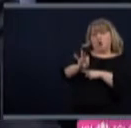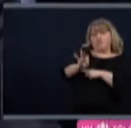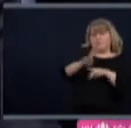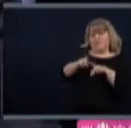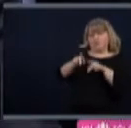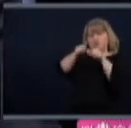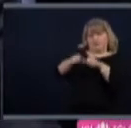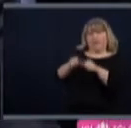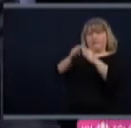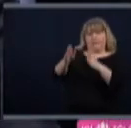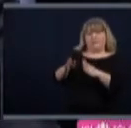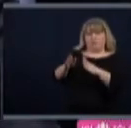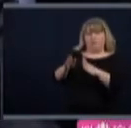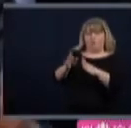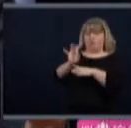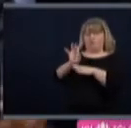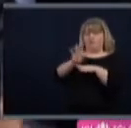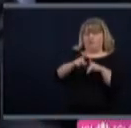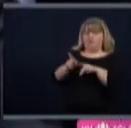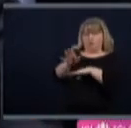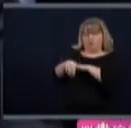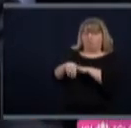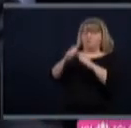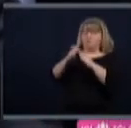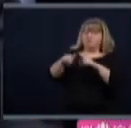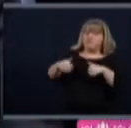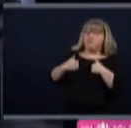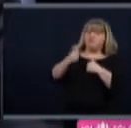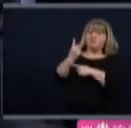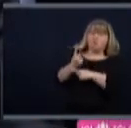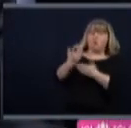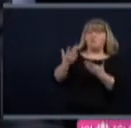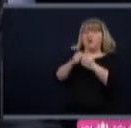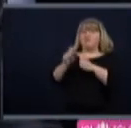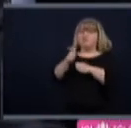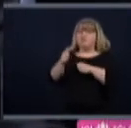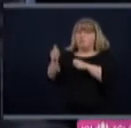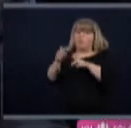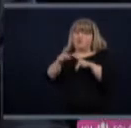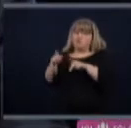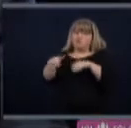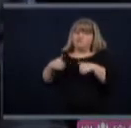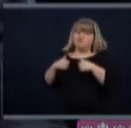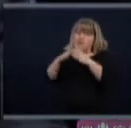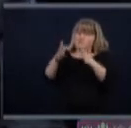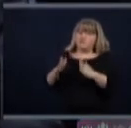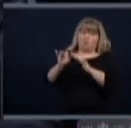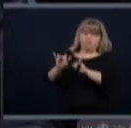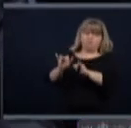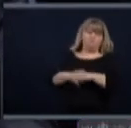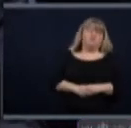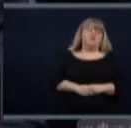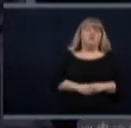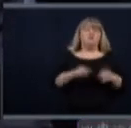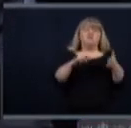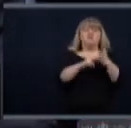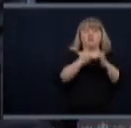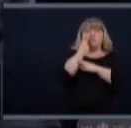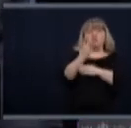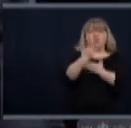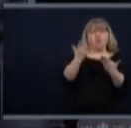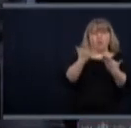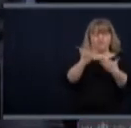propre domicile, seules ou avec d'autres personnes. Donc, évidemment, comme vous le voyez, la